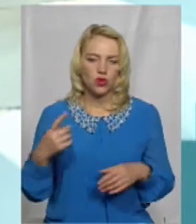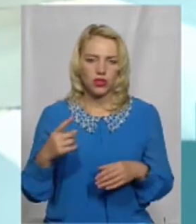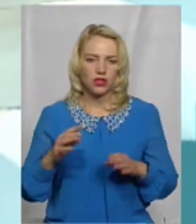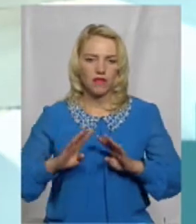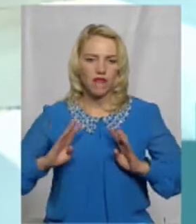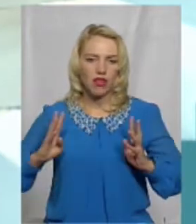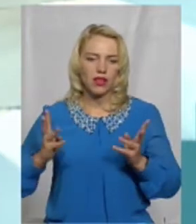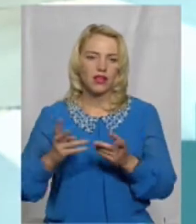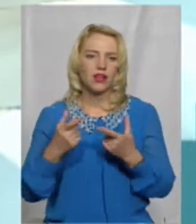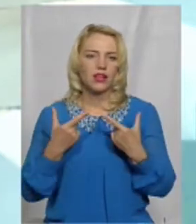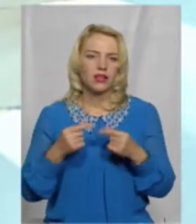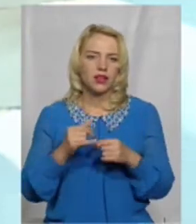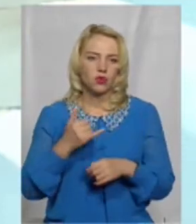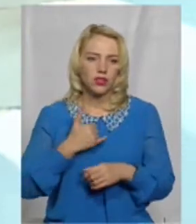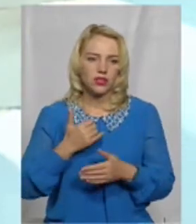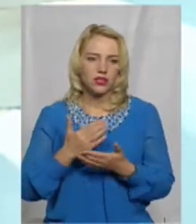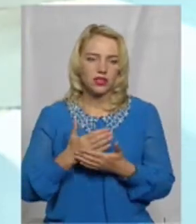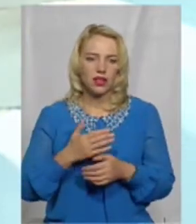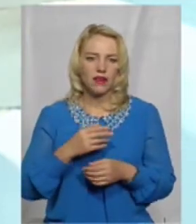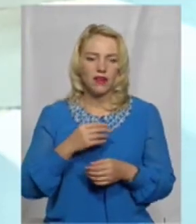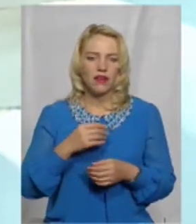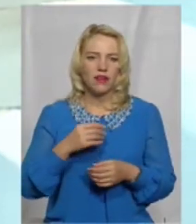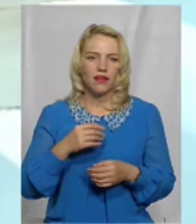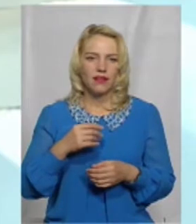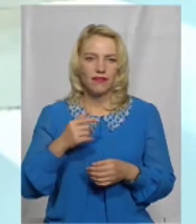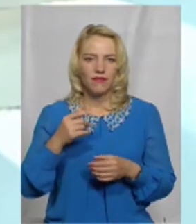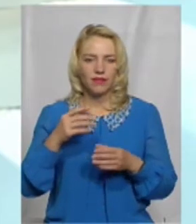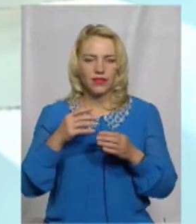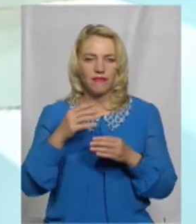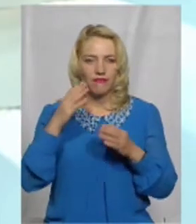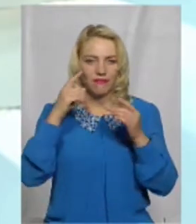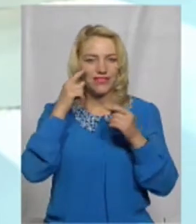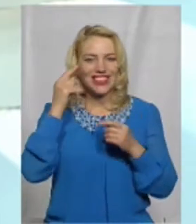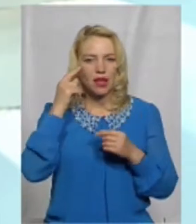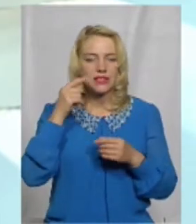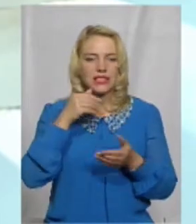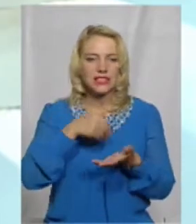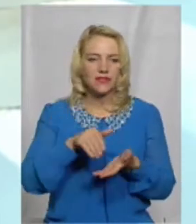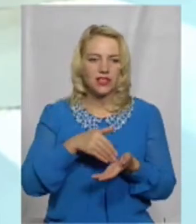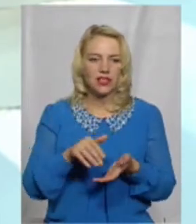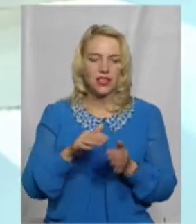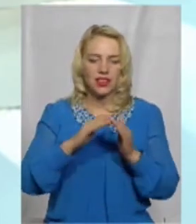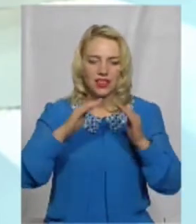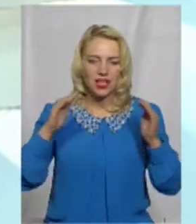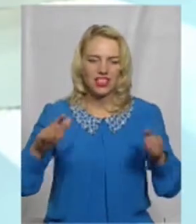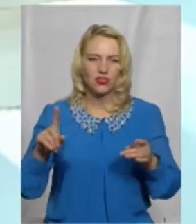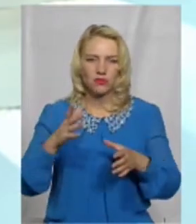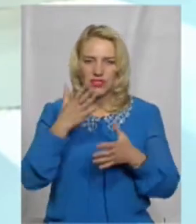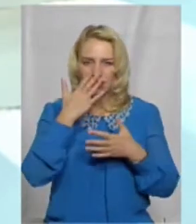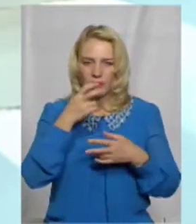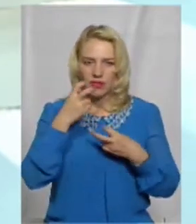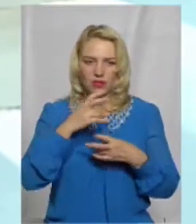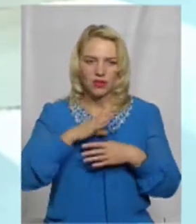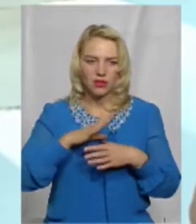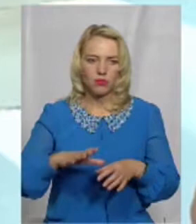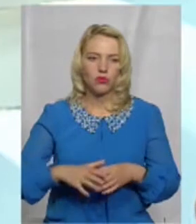вольєрчик, оце де в нас є в'єтнамські свинки, накрити його, щоб не було оцих таких запахів різких,